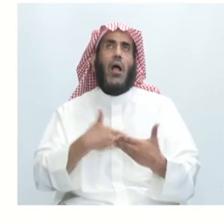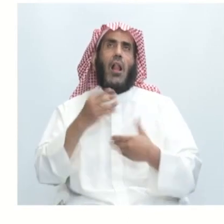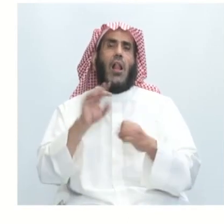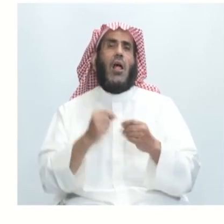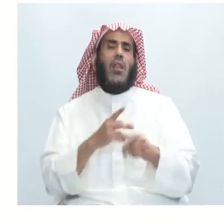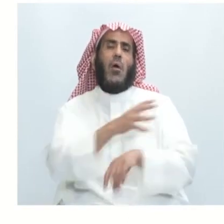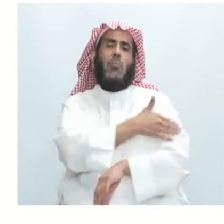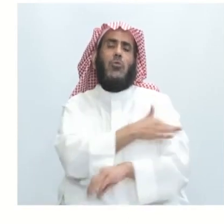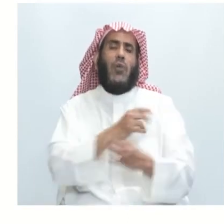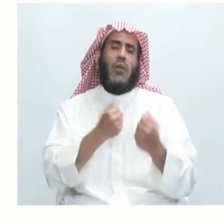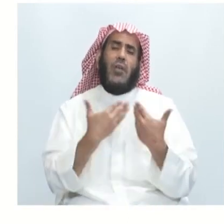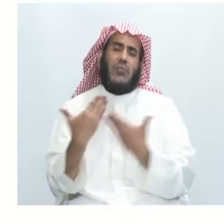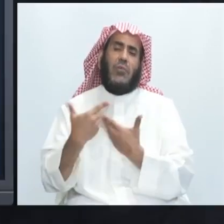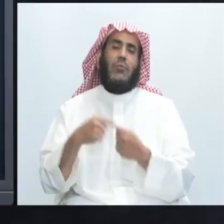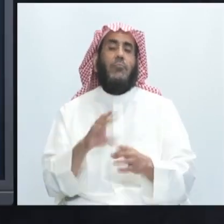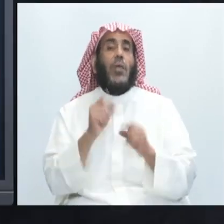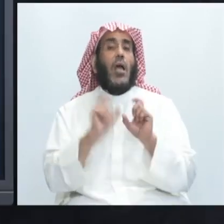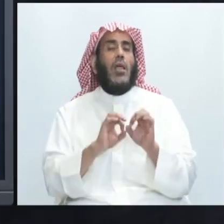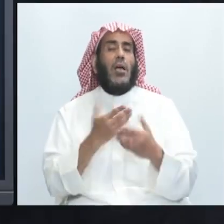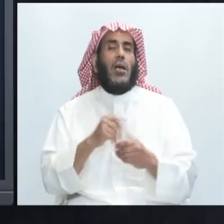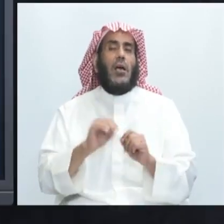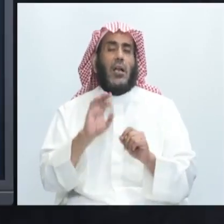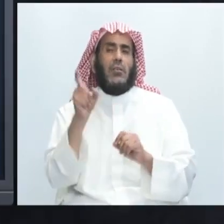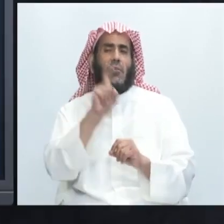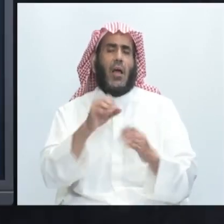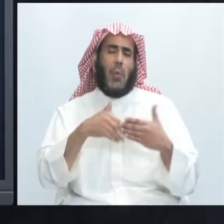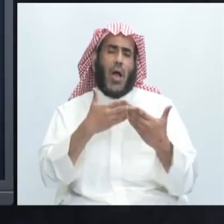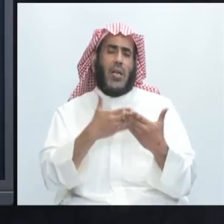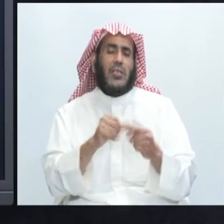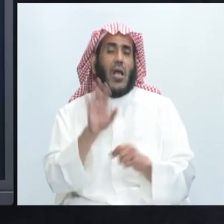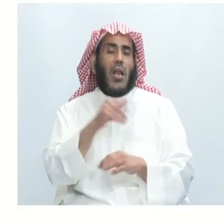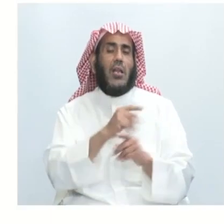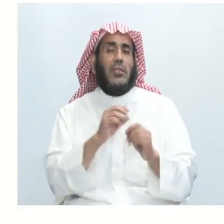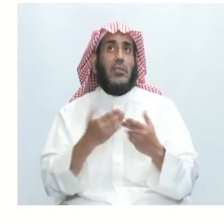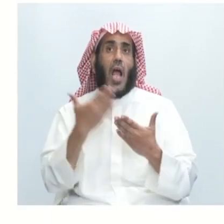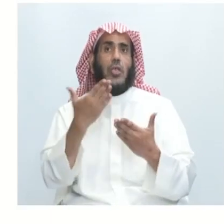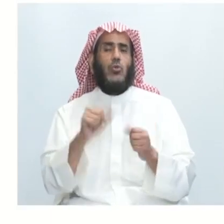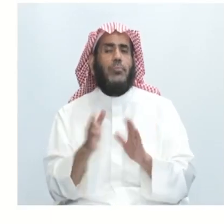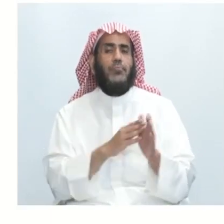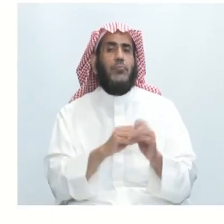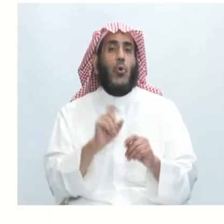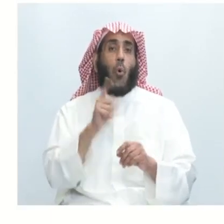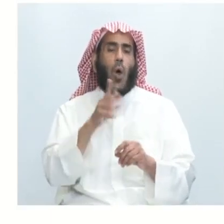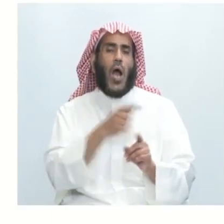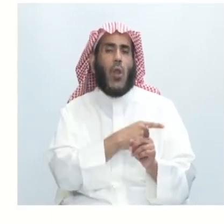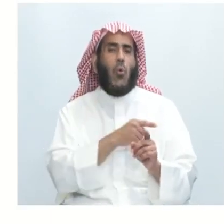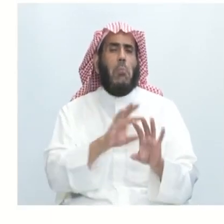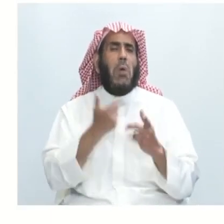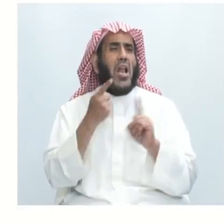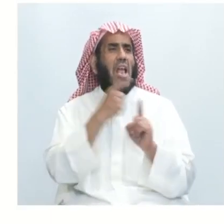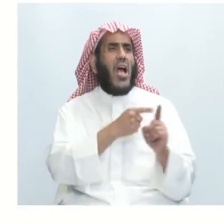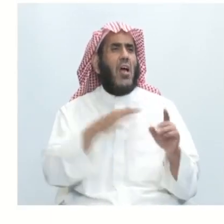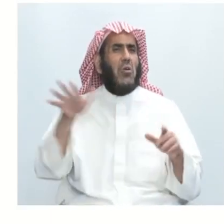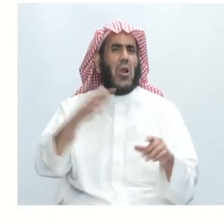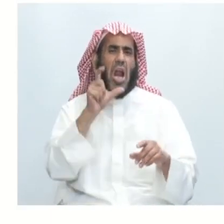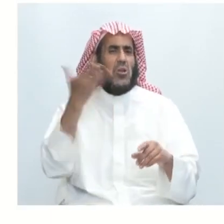بنشوفها فيشفع لنا هنا استفهام خرج الى غلط التمني التعجب قال تعالى وقالوا مال هذا الرسول